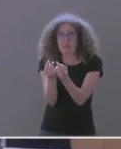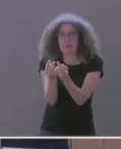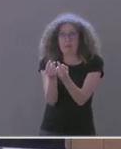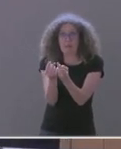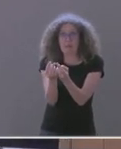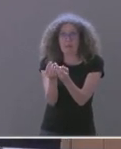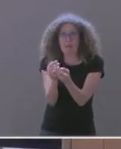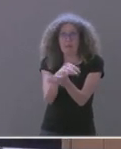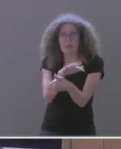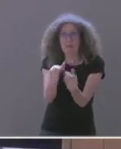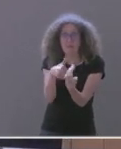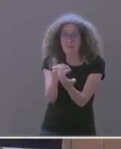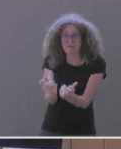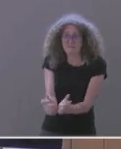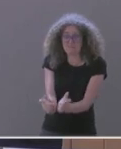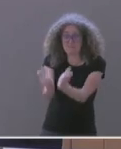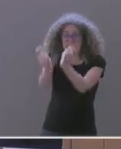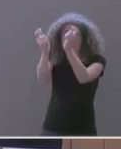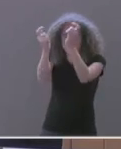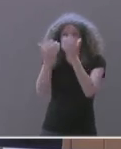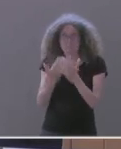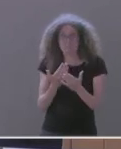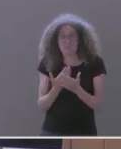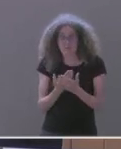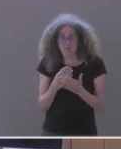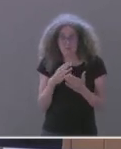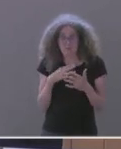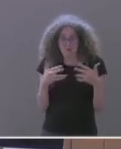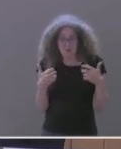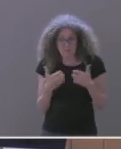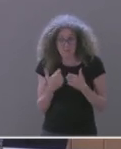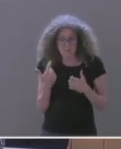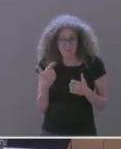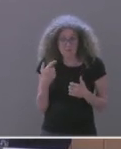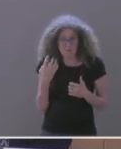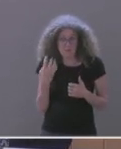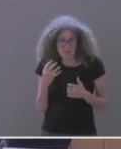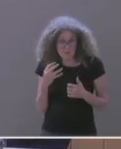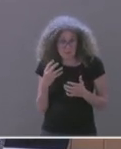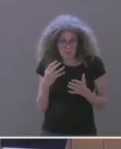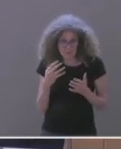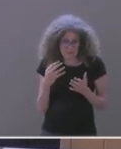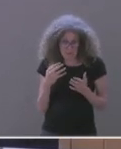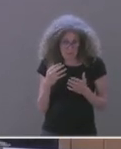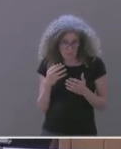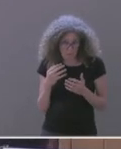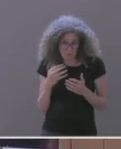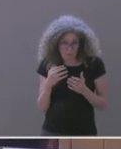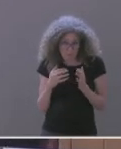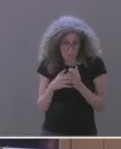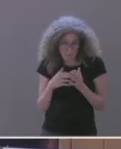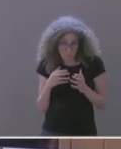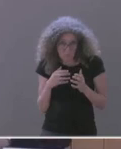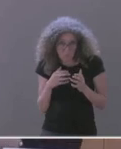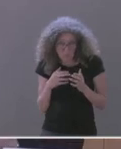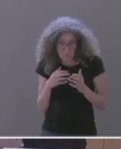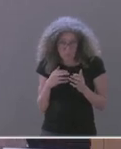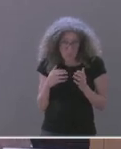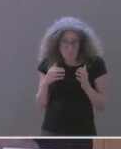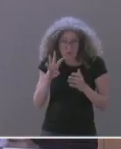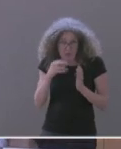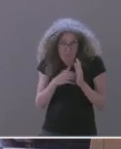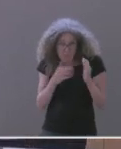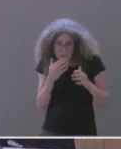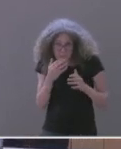entre 200 à 400 euros le mètre carré, c'est impossible à faire, c'est invivable. Et on ne peut pas, à la sortie, faire quelque chose. Donc, il